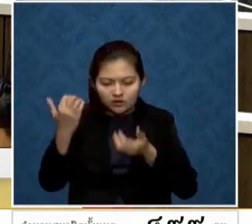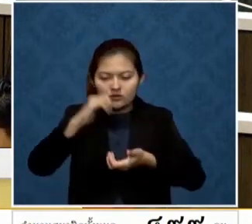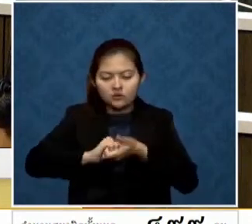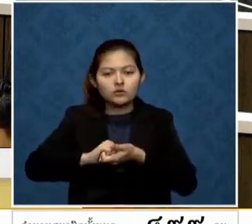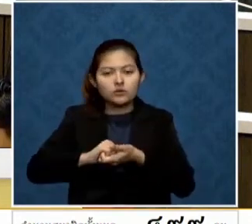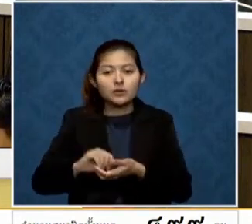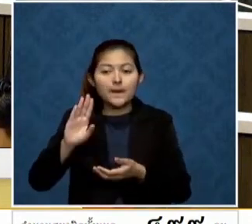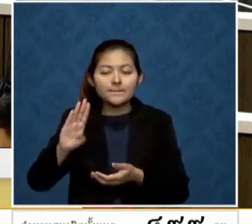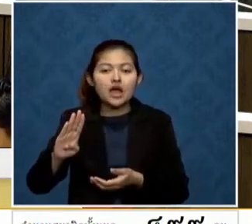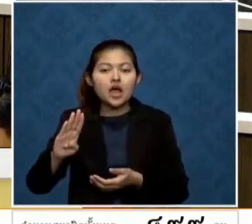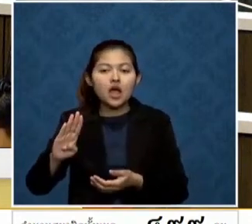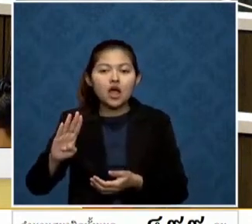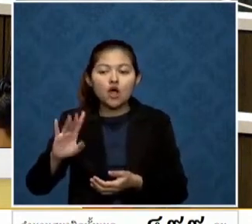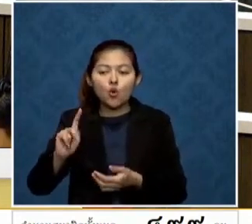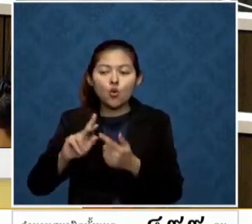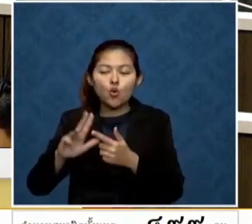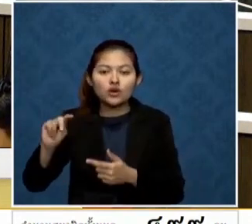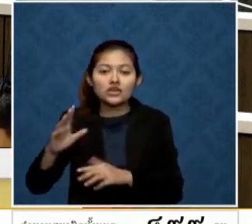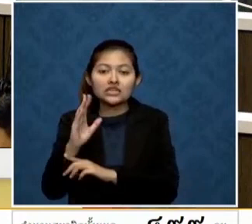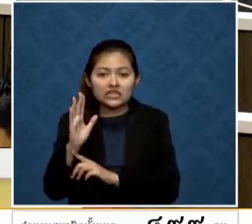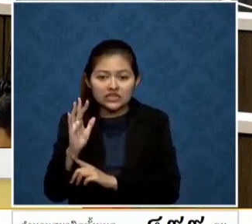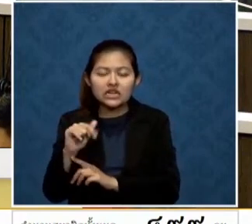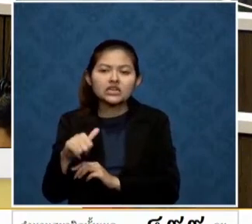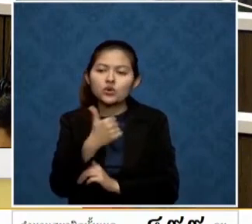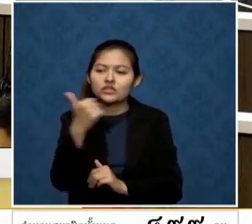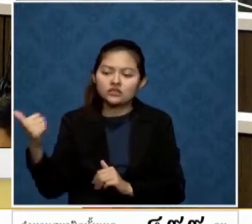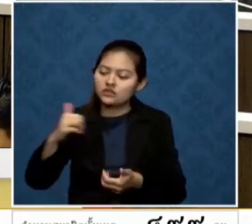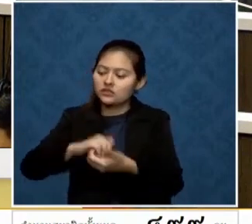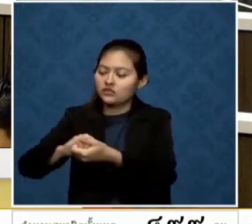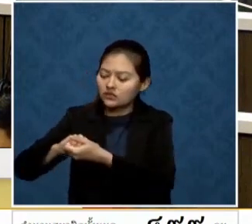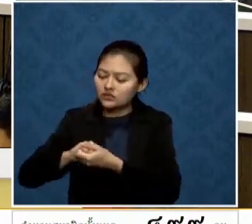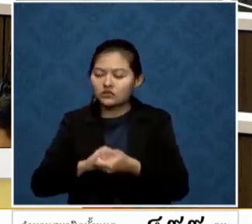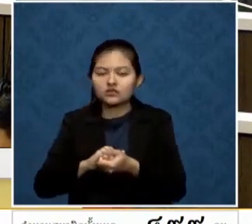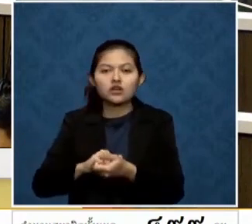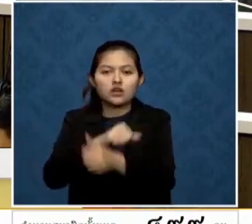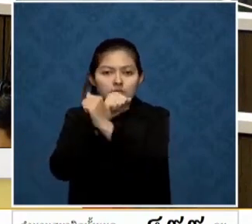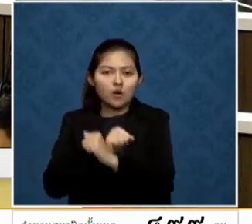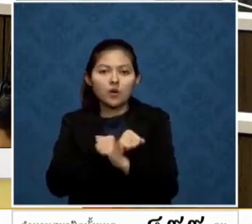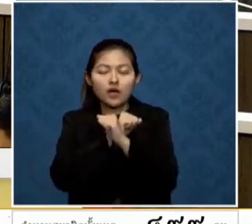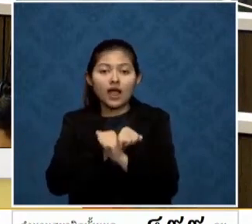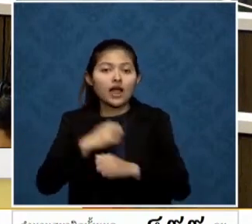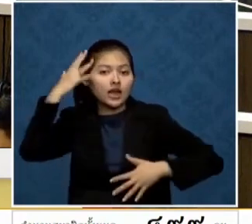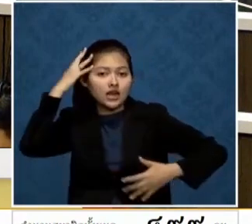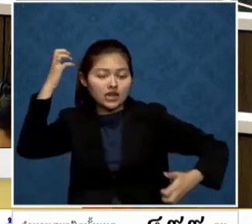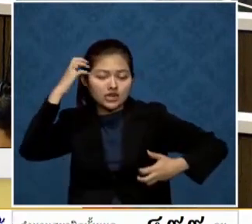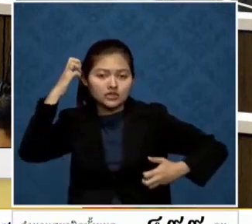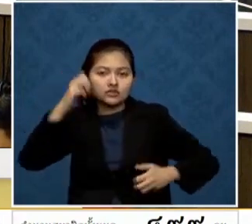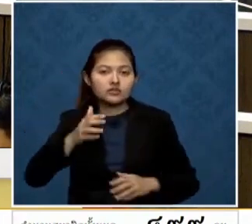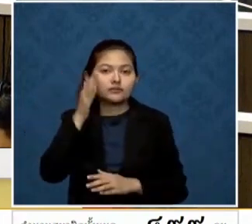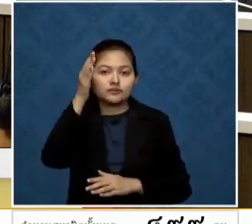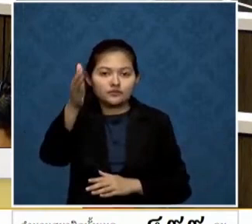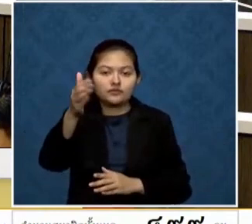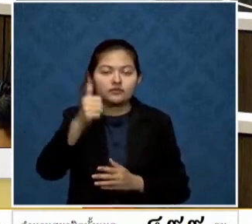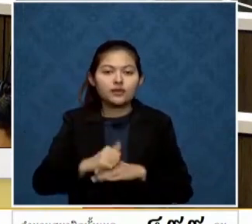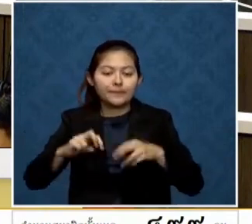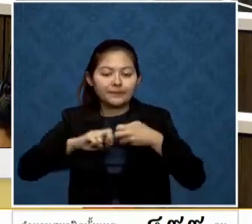บางขุนเทียนกับลพบุรีหรือว่าที่อื่นๆนะครับเพื่อจะได้ป้องกันปัญหาของลิงแล้วก็ในอนาคตผมก็